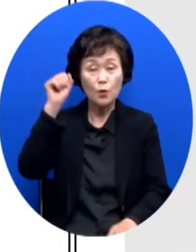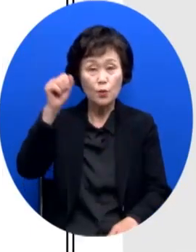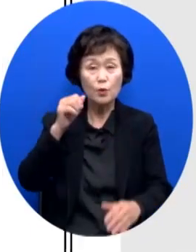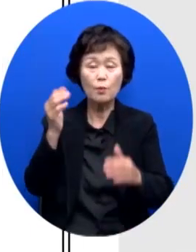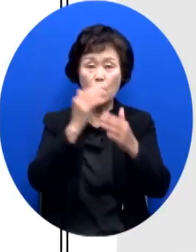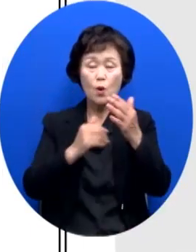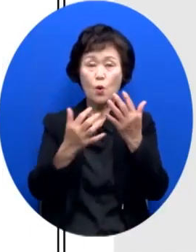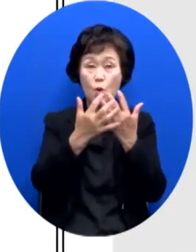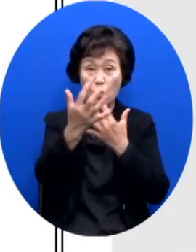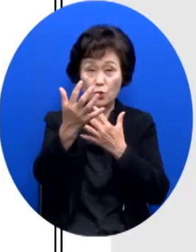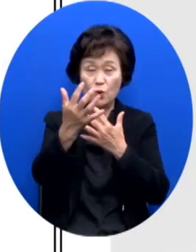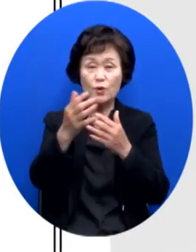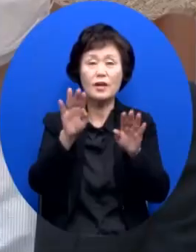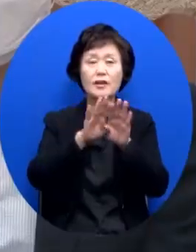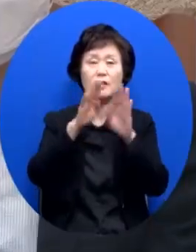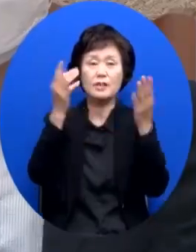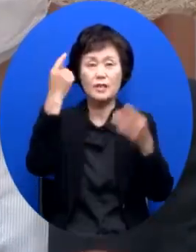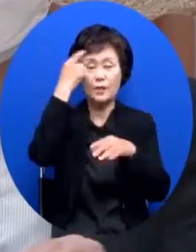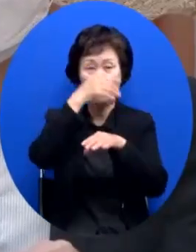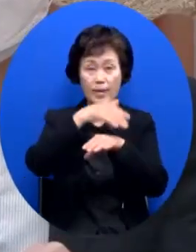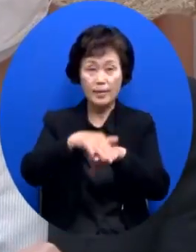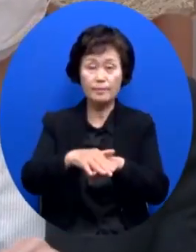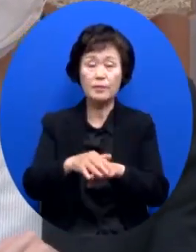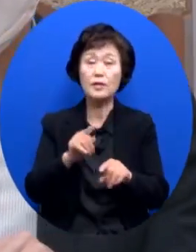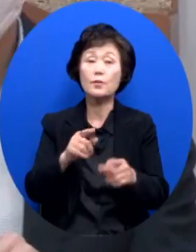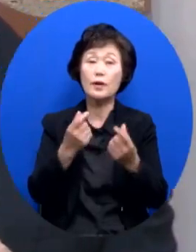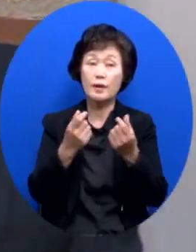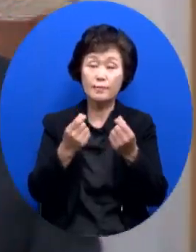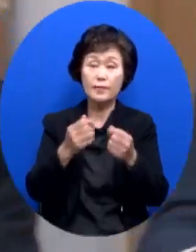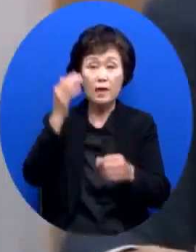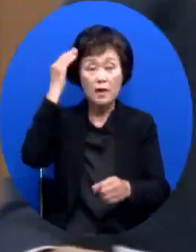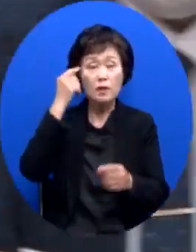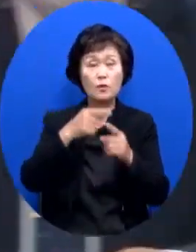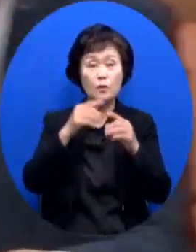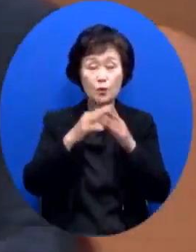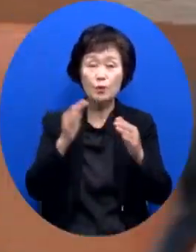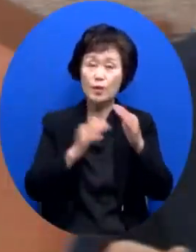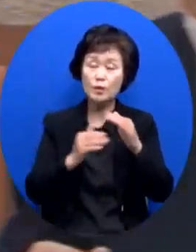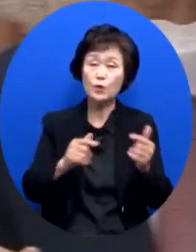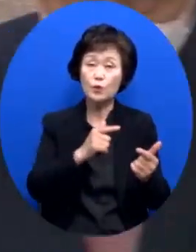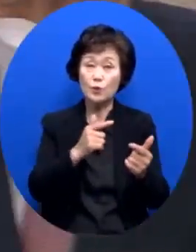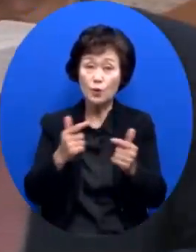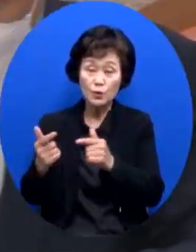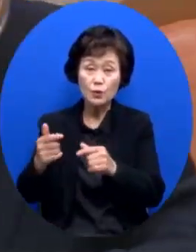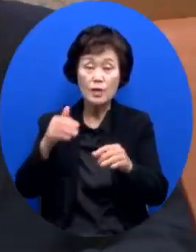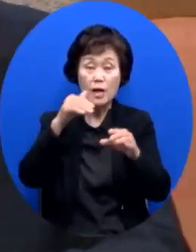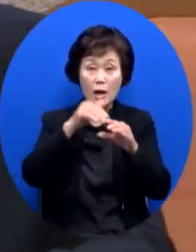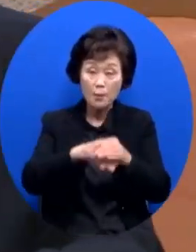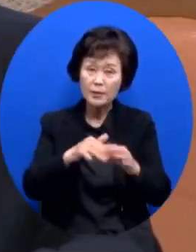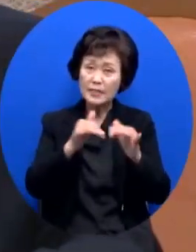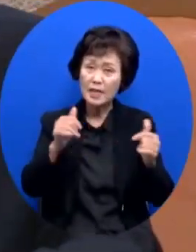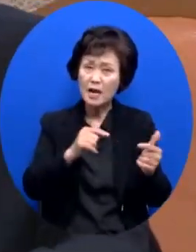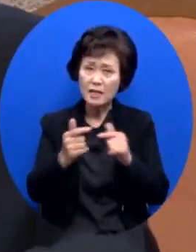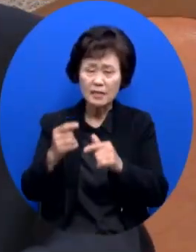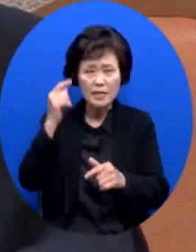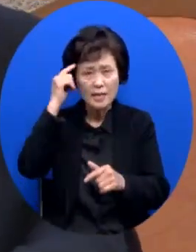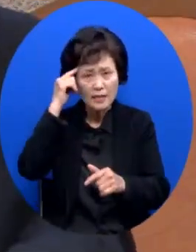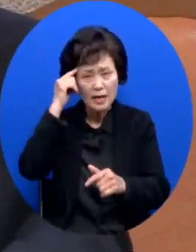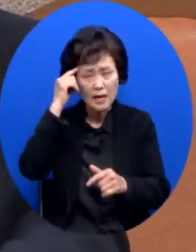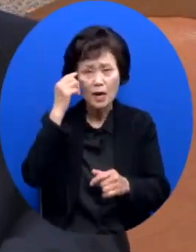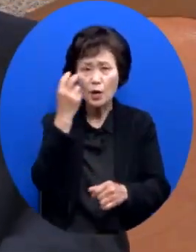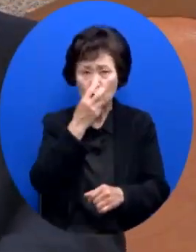공청회를 개최할 방침입니다. 이와 함께 한국교회 성도들의 유권자 인식조사와 투표